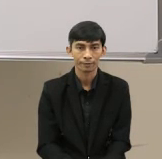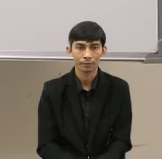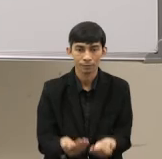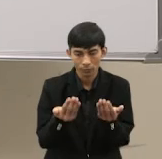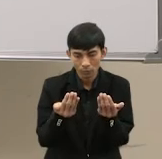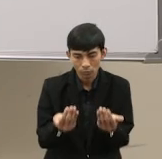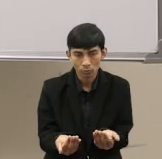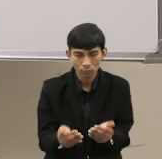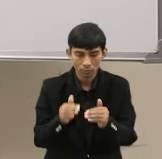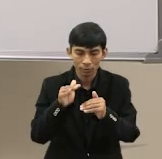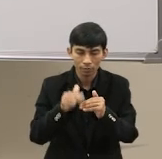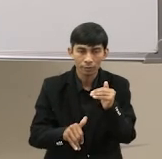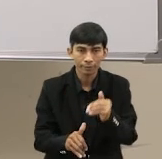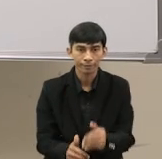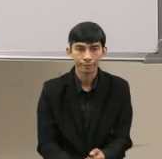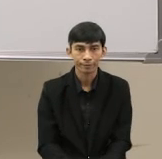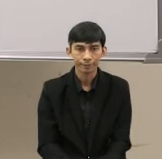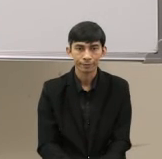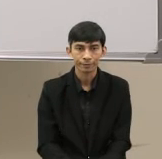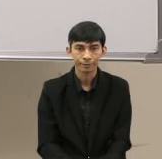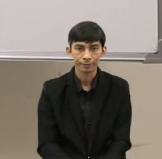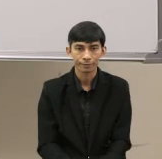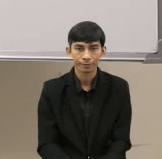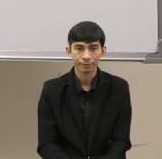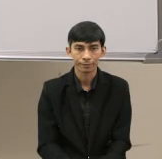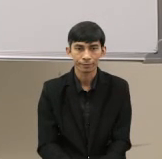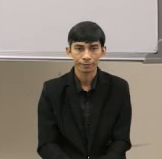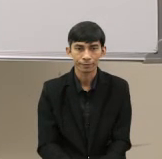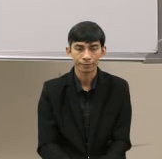muối ngôn chiến